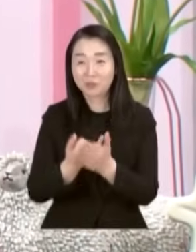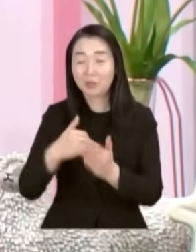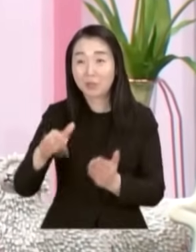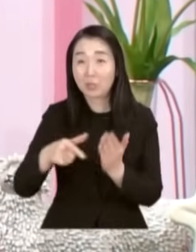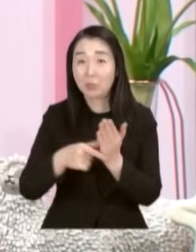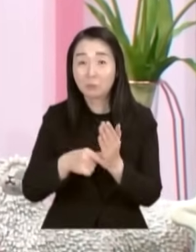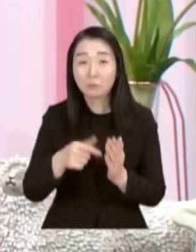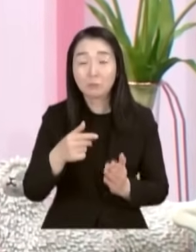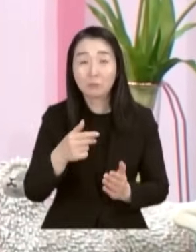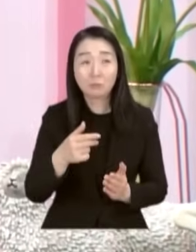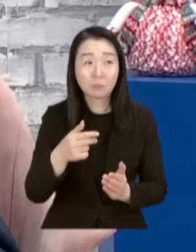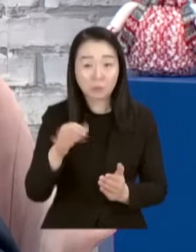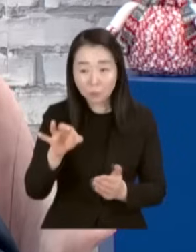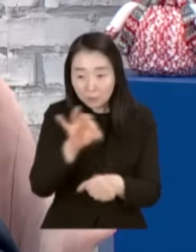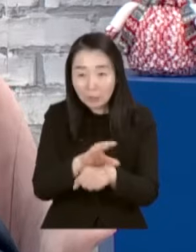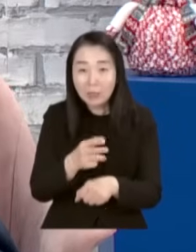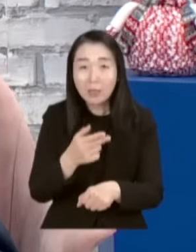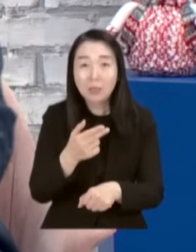청량리까지 갈 자비가 없어요.